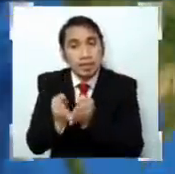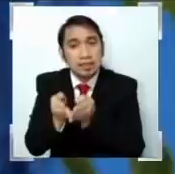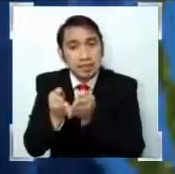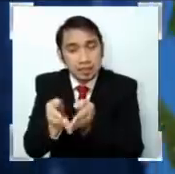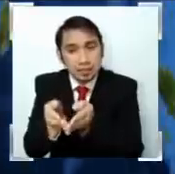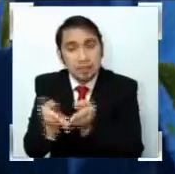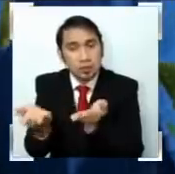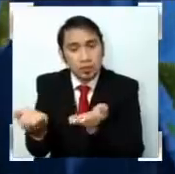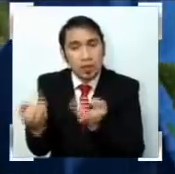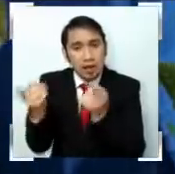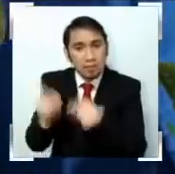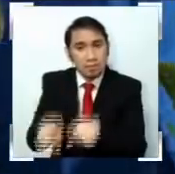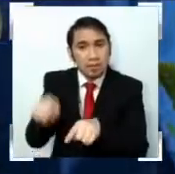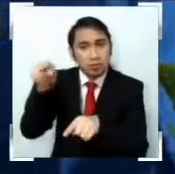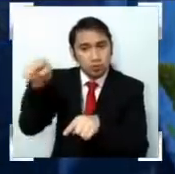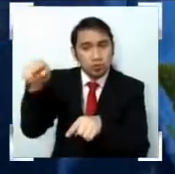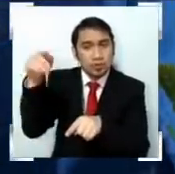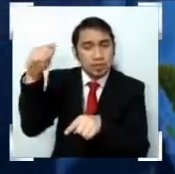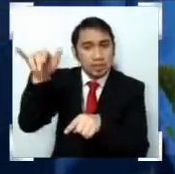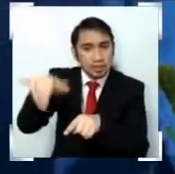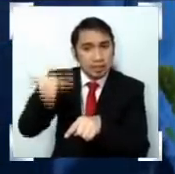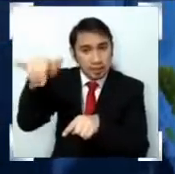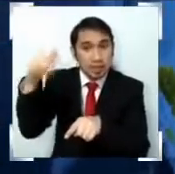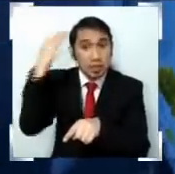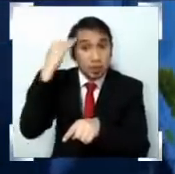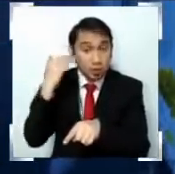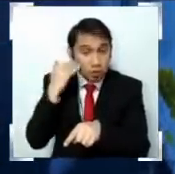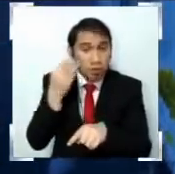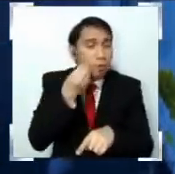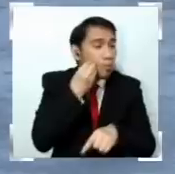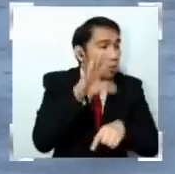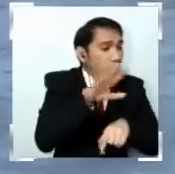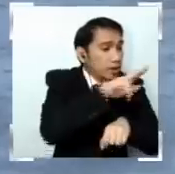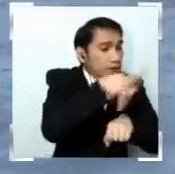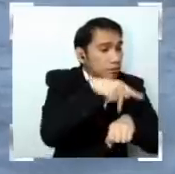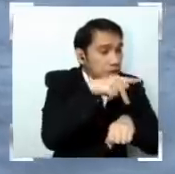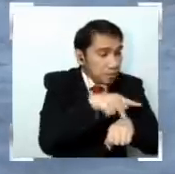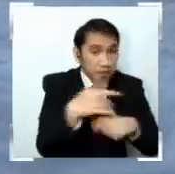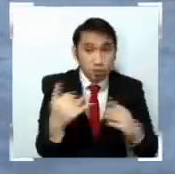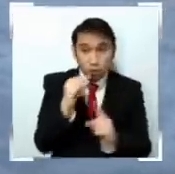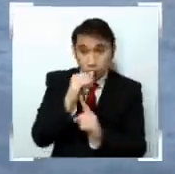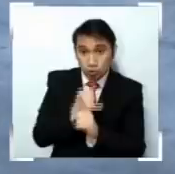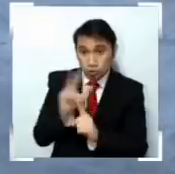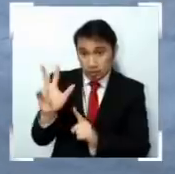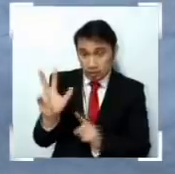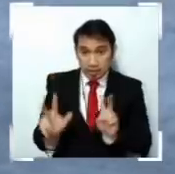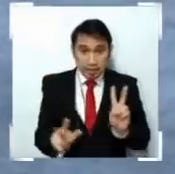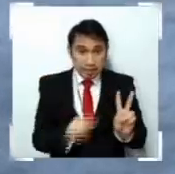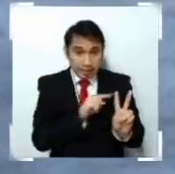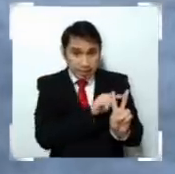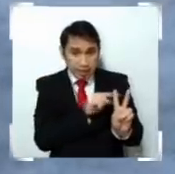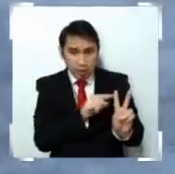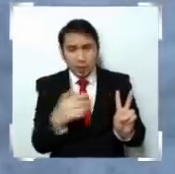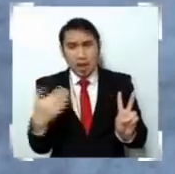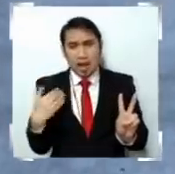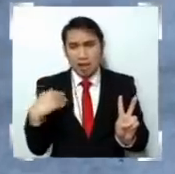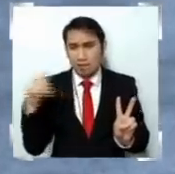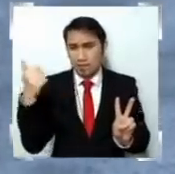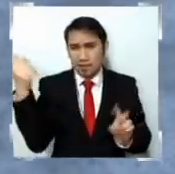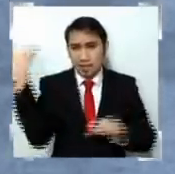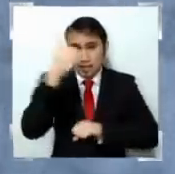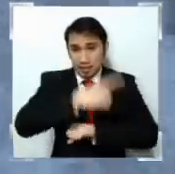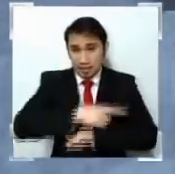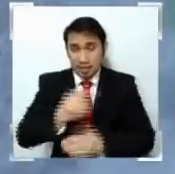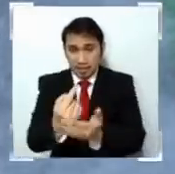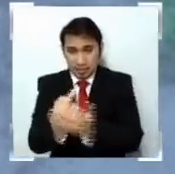Korea. Pinauwi sila sa Pilipinas nitong June 3 nang magpositibo sa COVID. 2 sa kanila kumpleto ng 10-day isolation at na-discharge